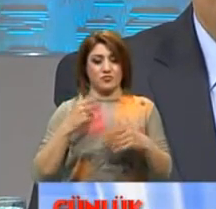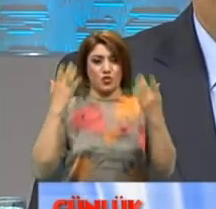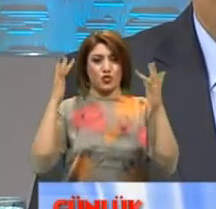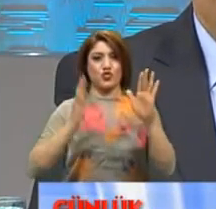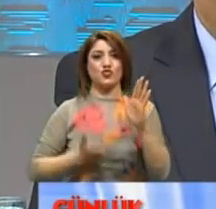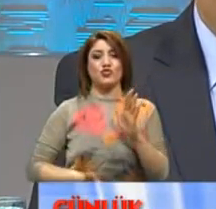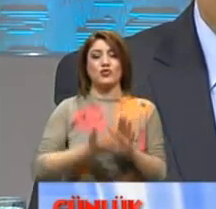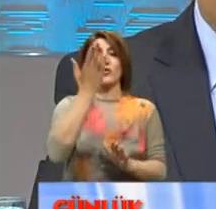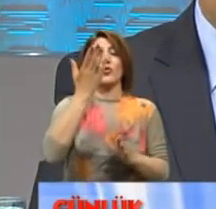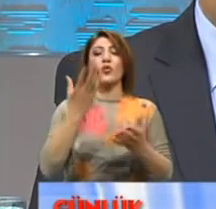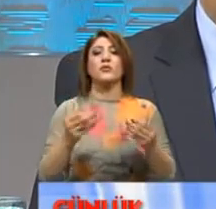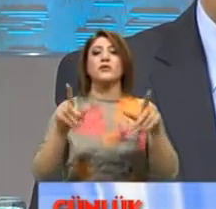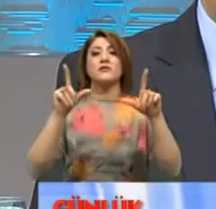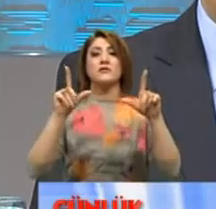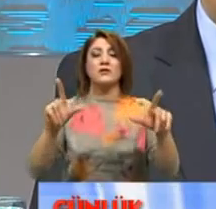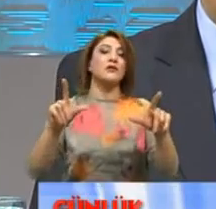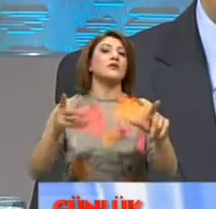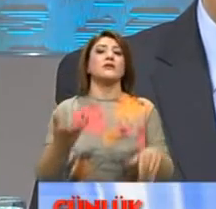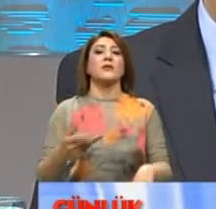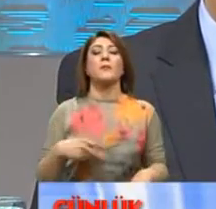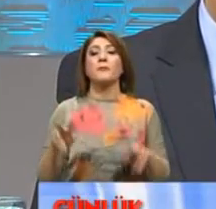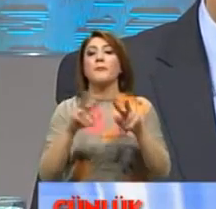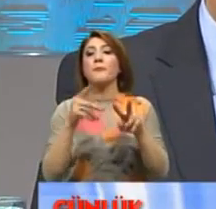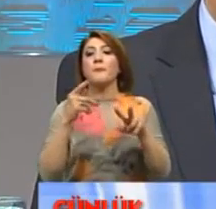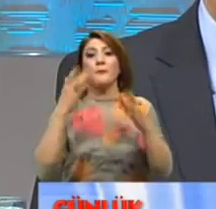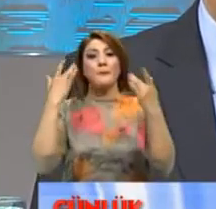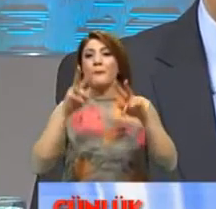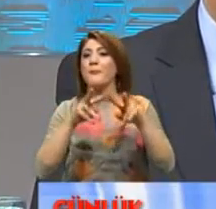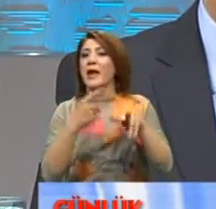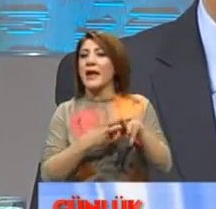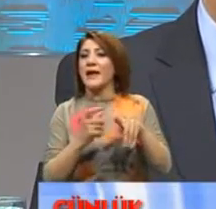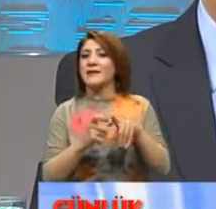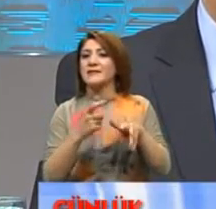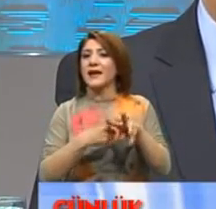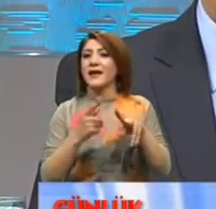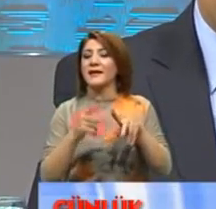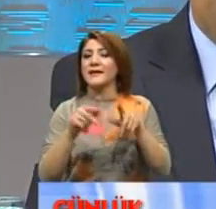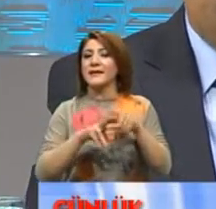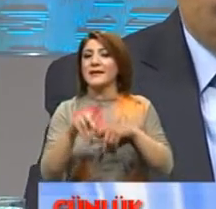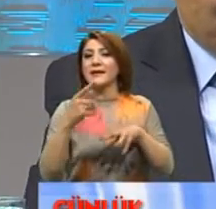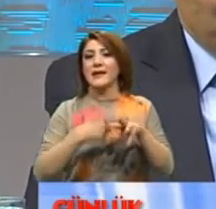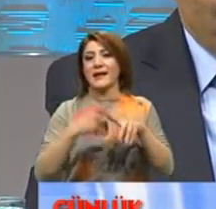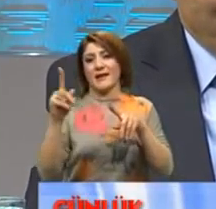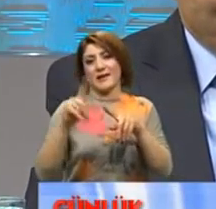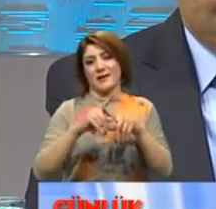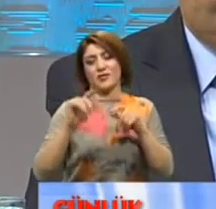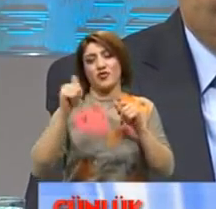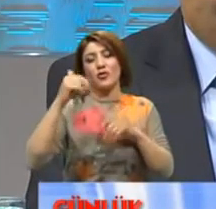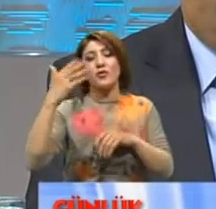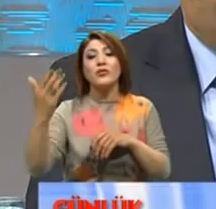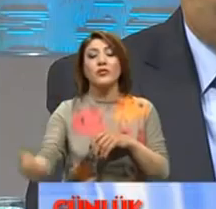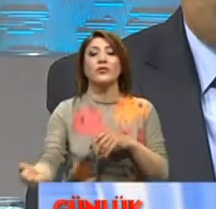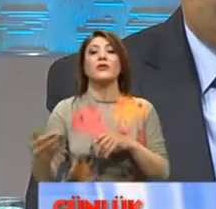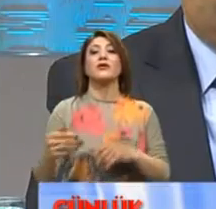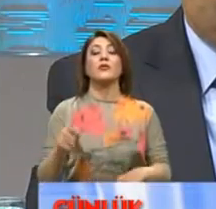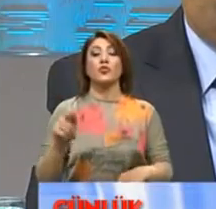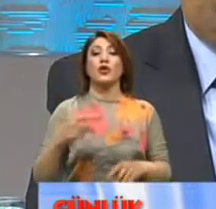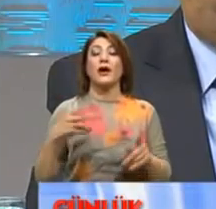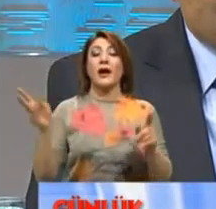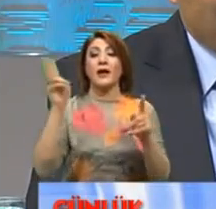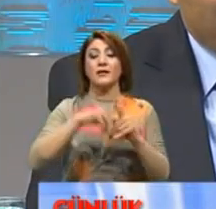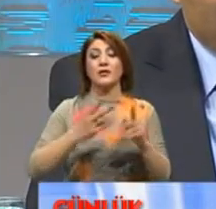olacaksınız? Çok doğru. Medine kelimesi nereden geliyor? İşte medeniyet oradan geliyor biraz da yani. Bu manada bu katkıyı sağlama